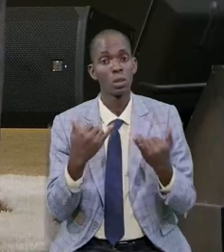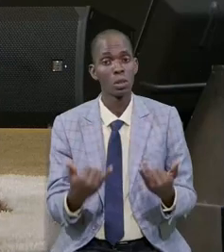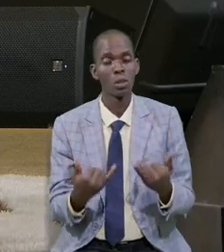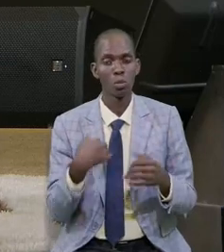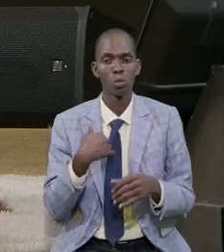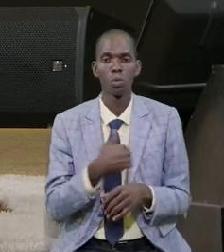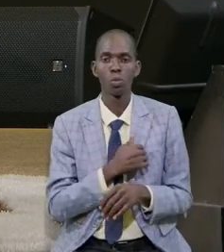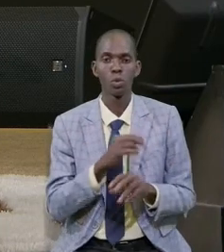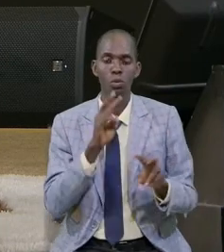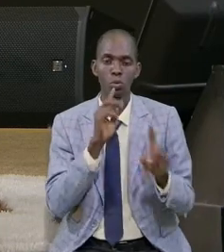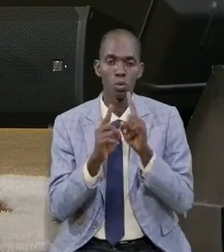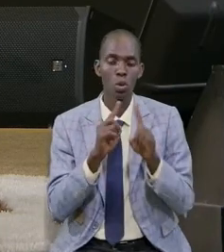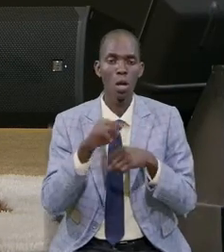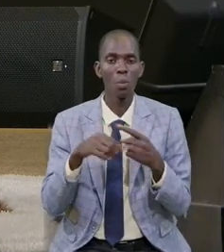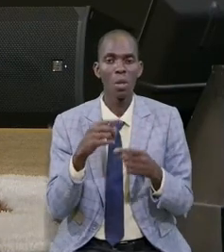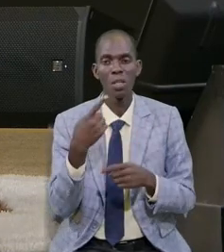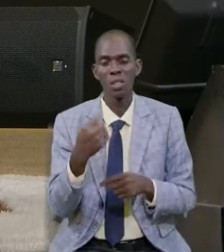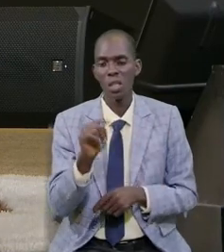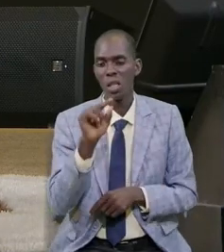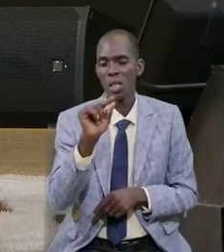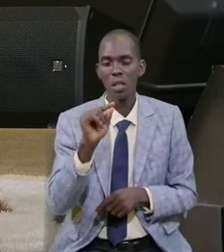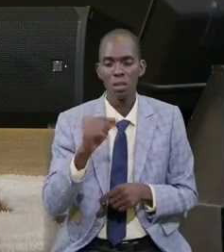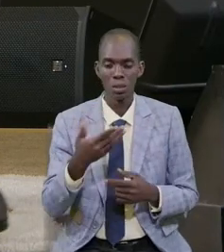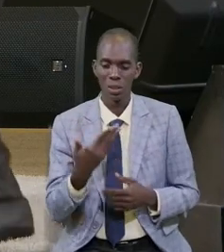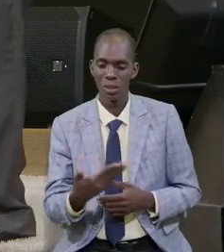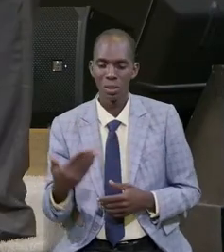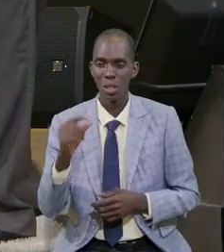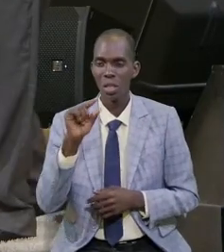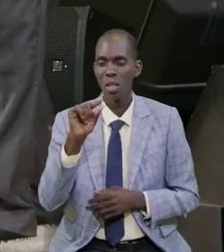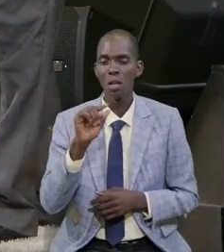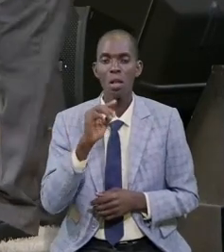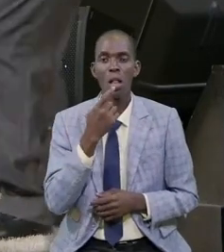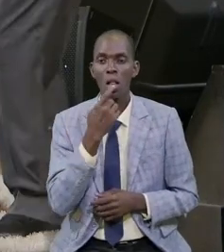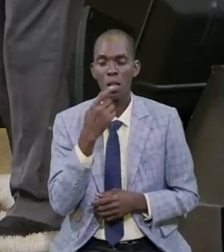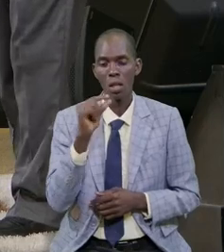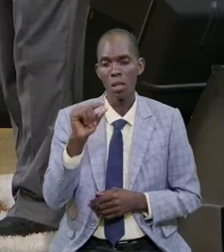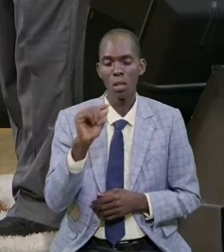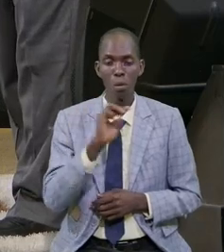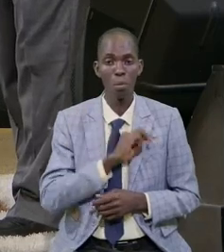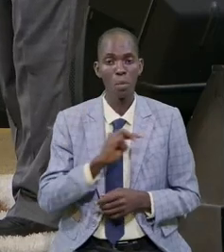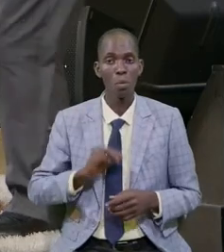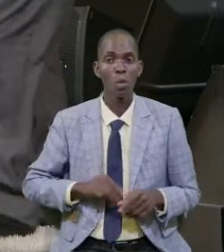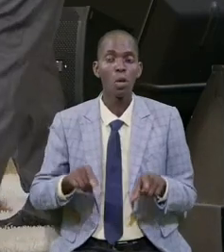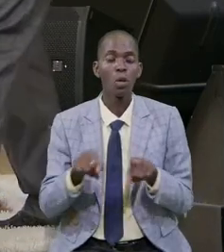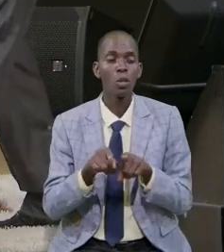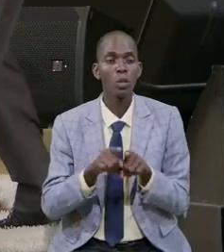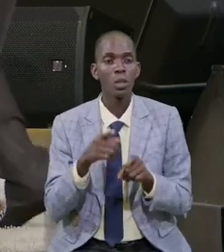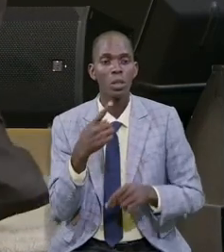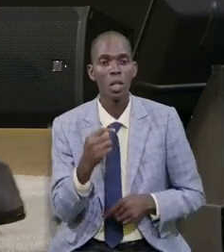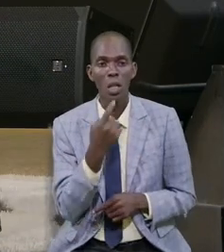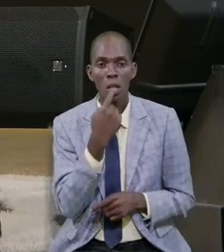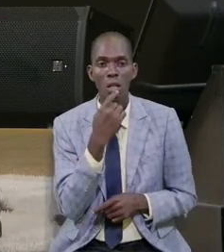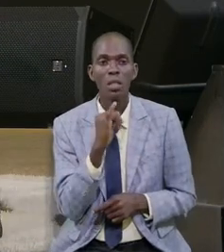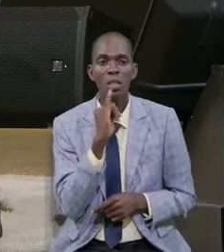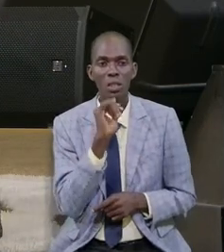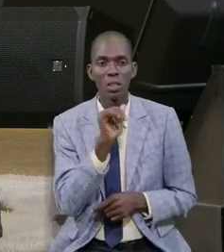de la petite chose, la petite langue et le petit membre. Et